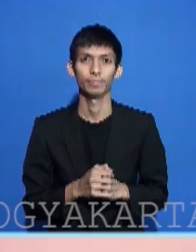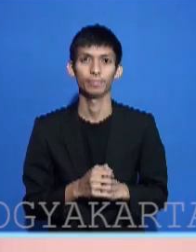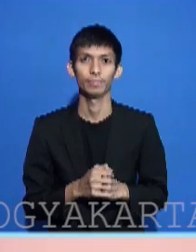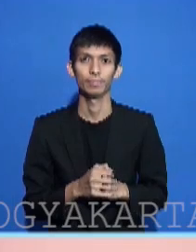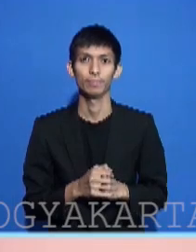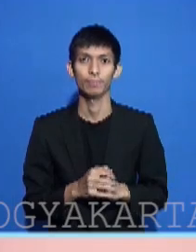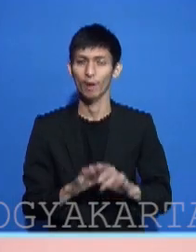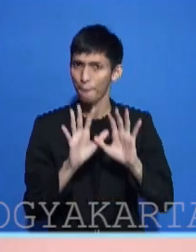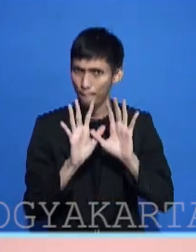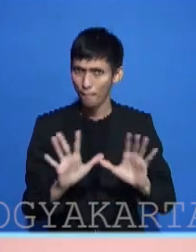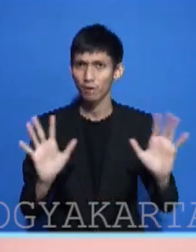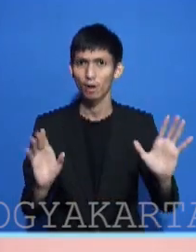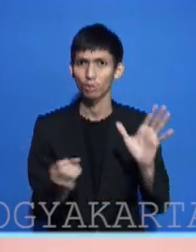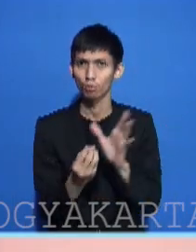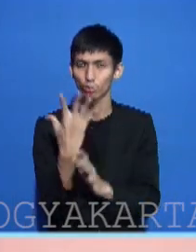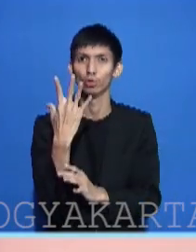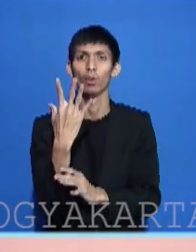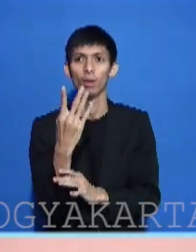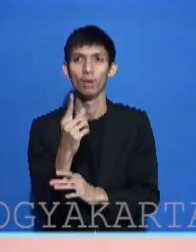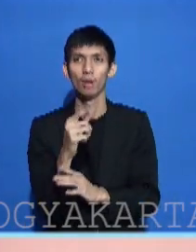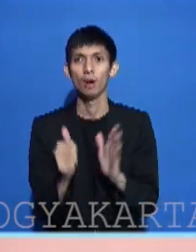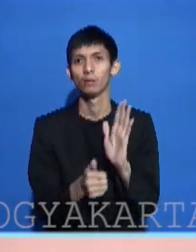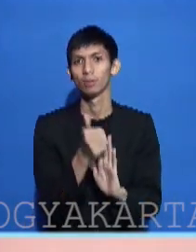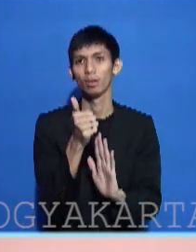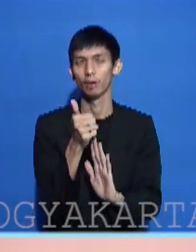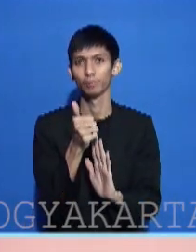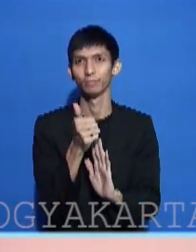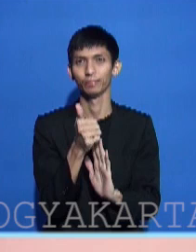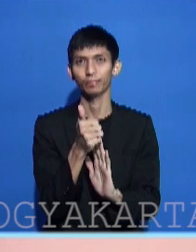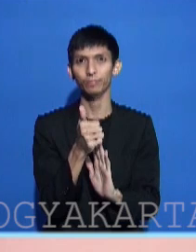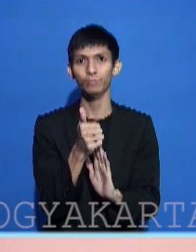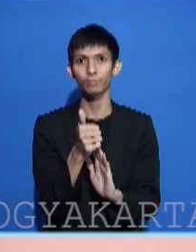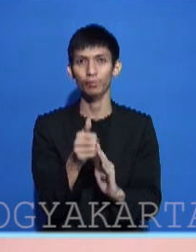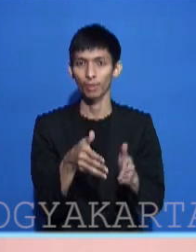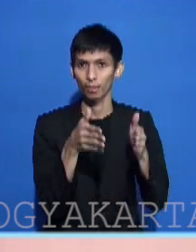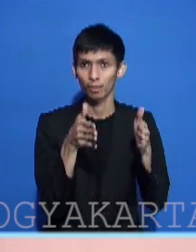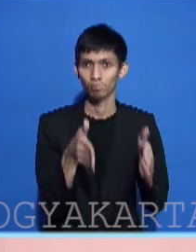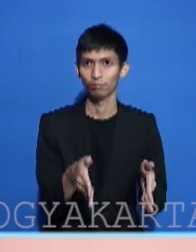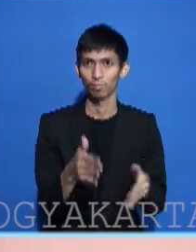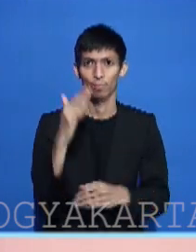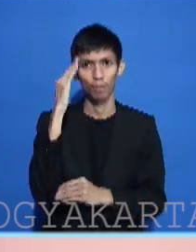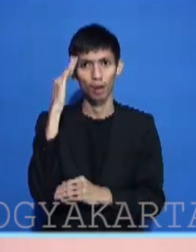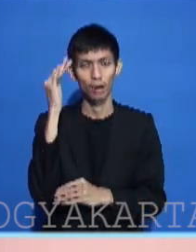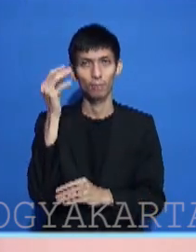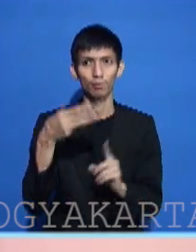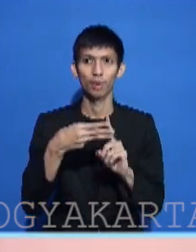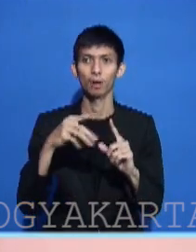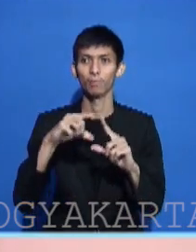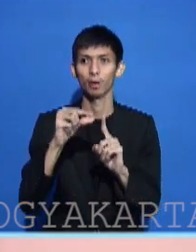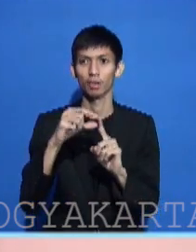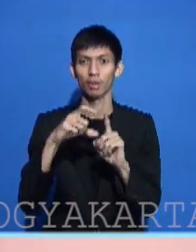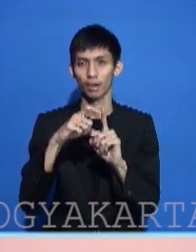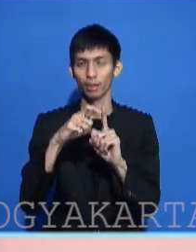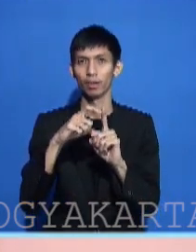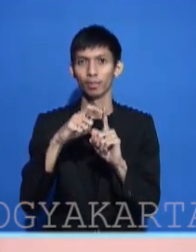Puluhan karangan bunga mengiringi acara pemakaman Kepala Pelaksana BPBD DIY Biworo Yuswantono bertempat di Rumah